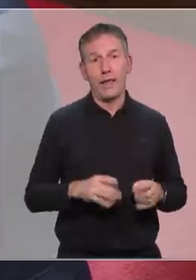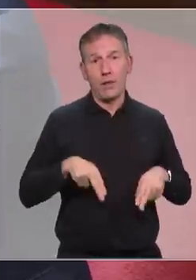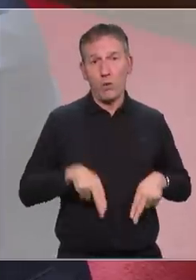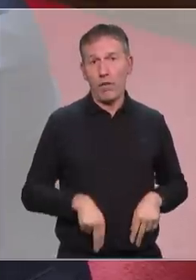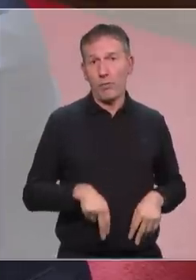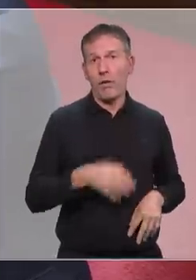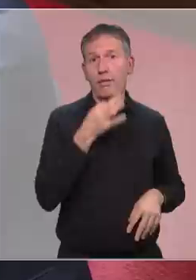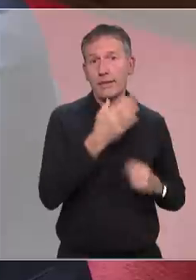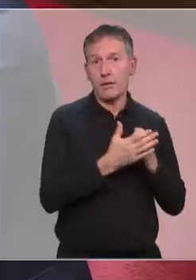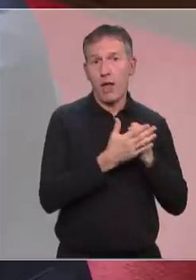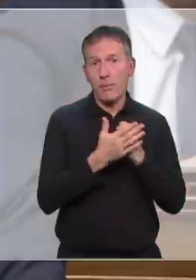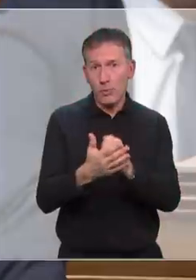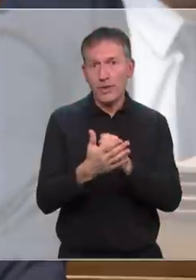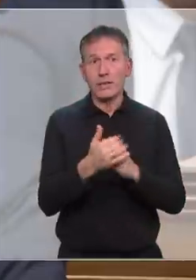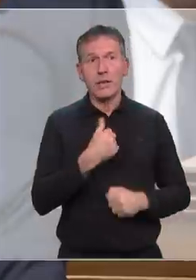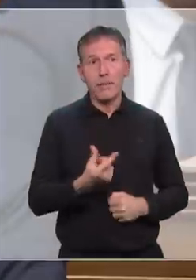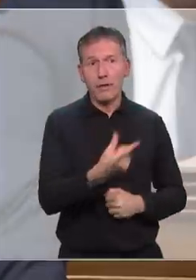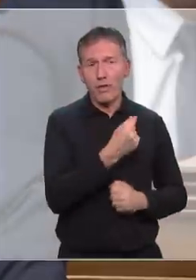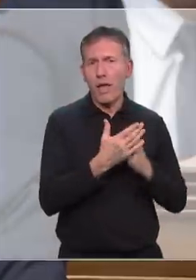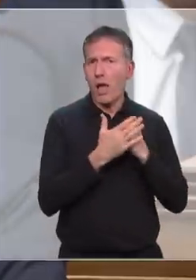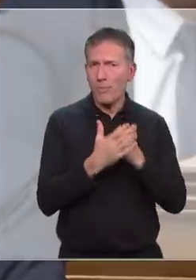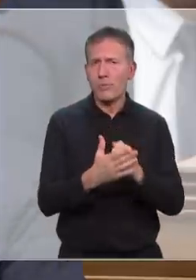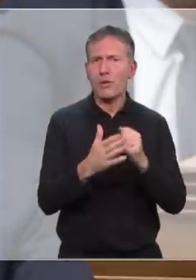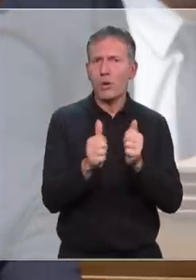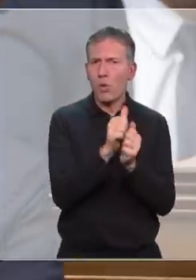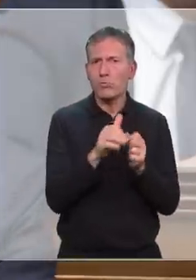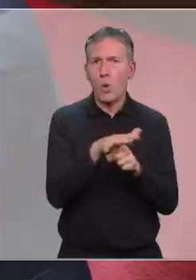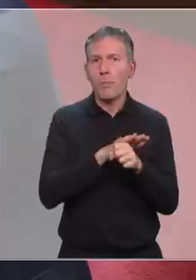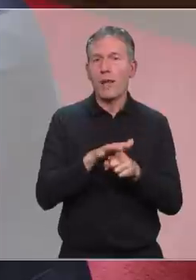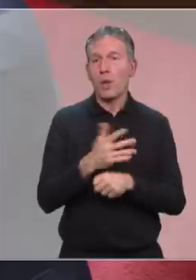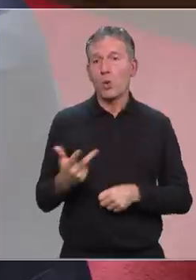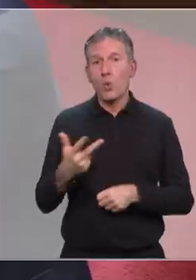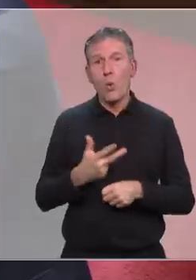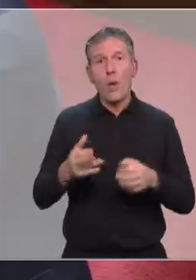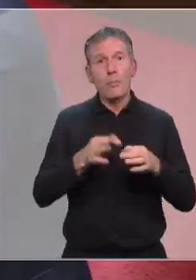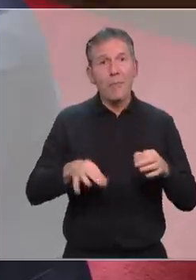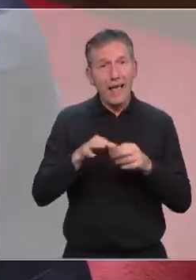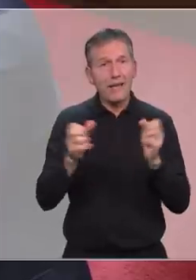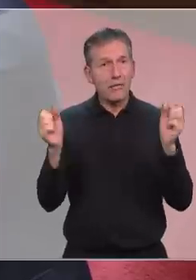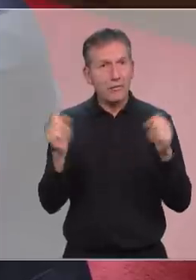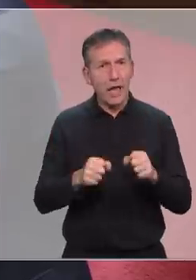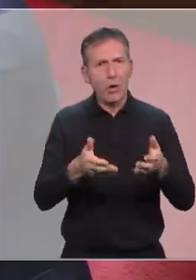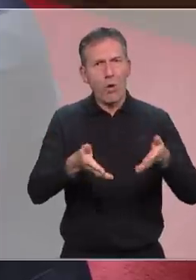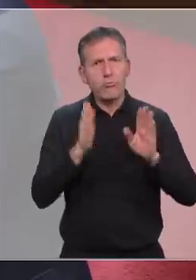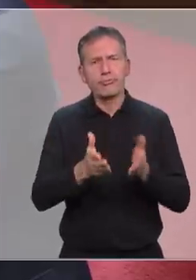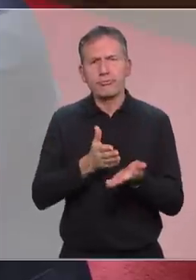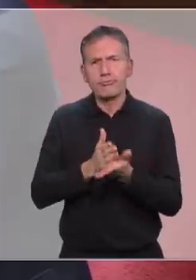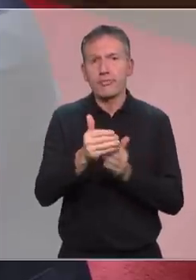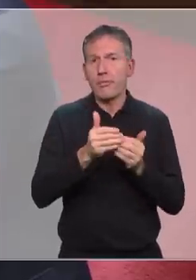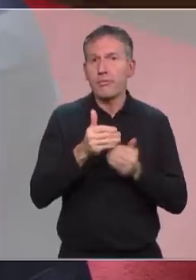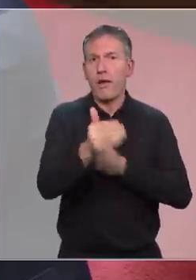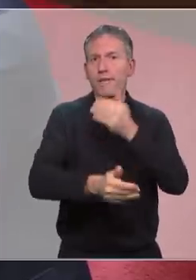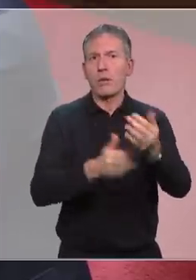nos partenaires à ce projet est total. Nos trois pays ont récemment réaffirmé leur détermination à aller de l'avant.